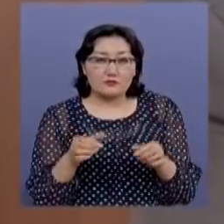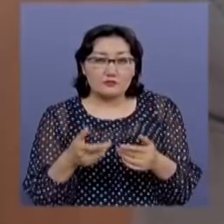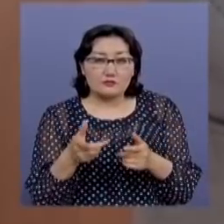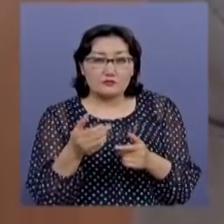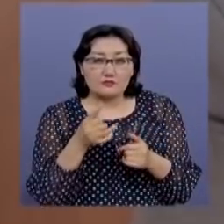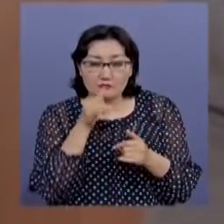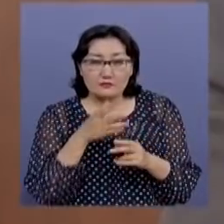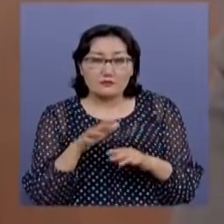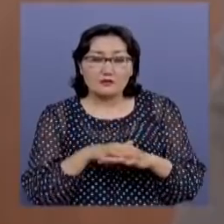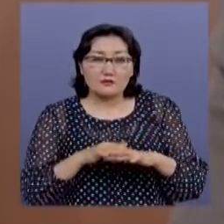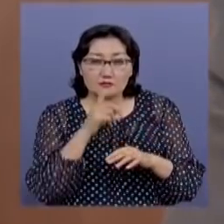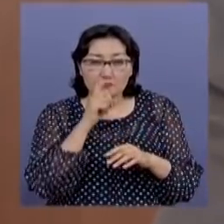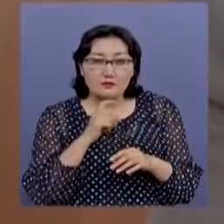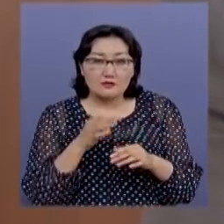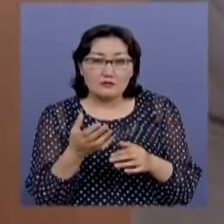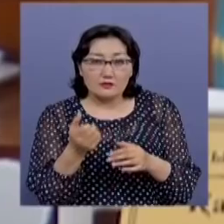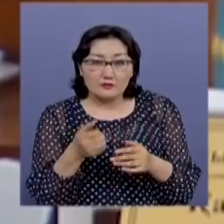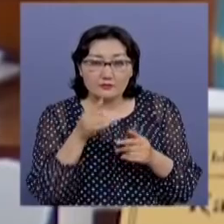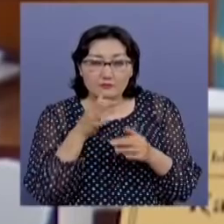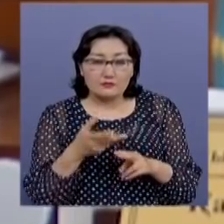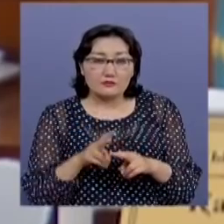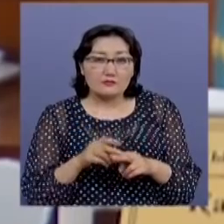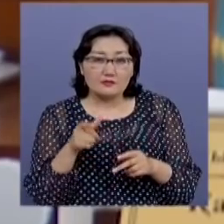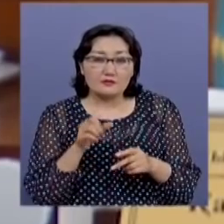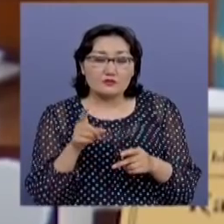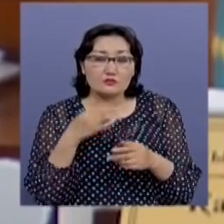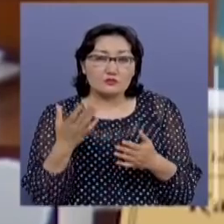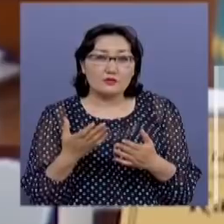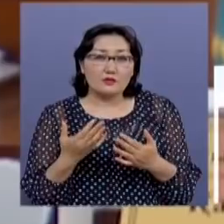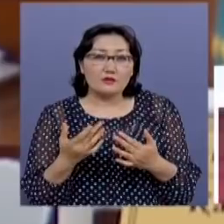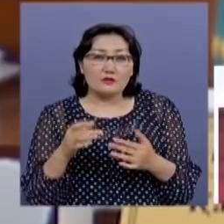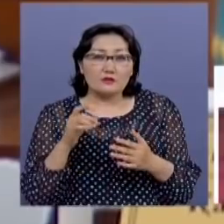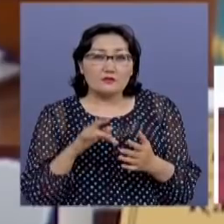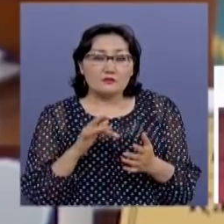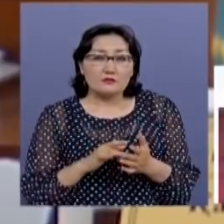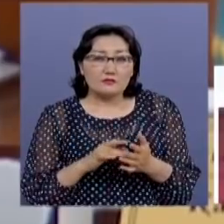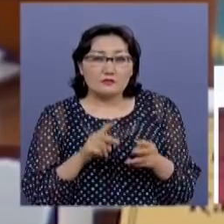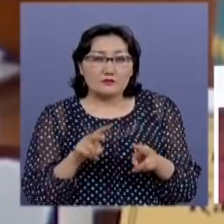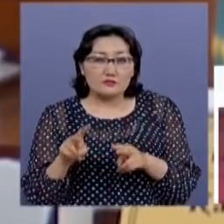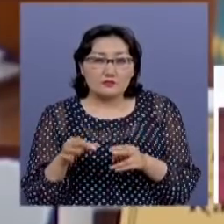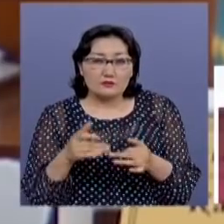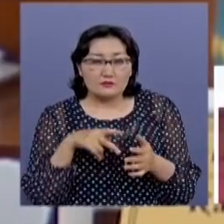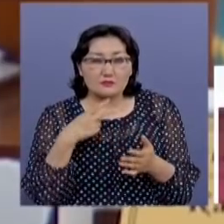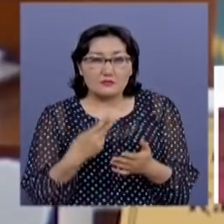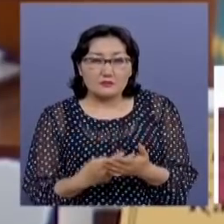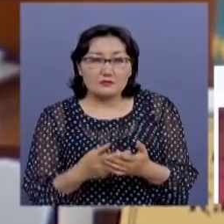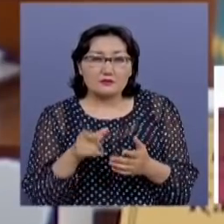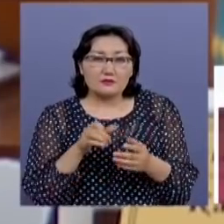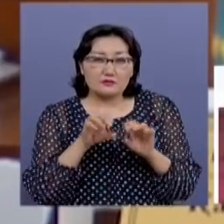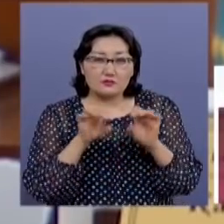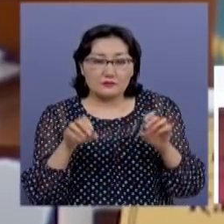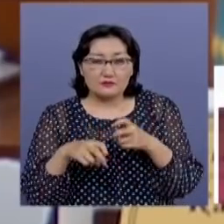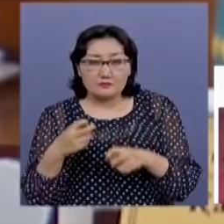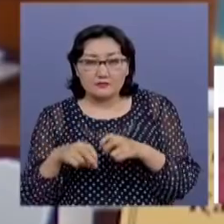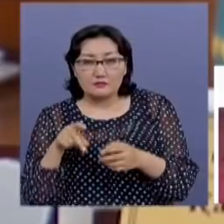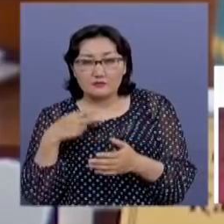сол газды, енді ол халық түсінбейді, біз нақ соны бүйтіп ала салмаймыз дейді. Газ жоқ. Қараусы болғаннан кейін кейбір жері құлап та жатқан газ жай бар,